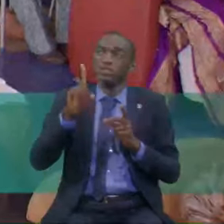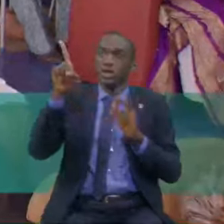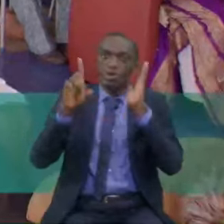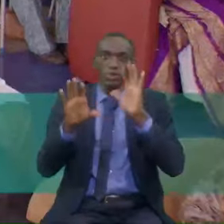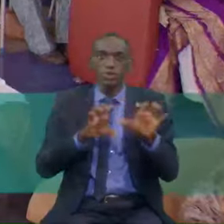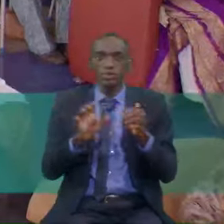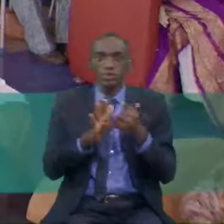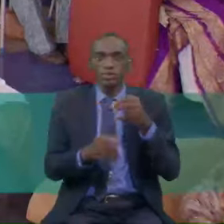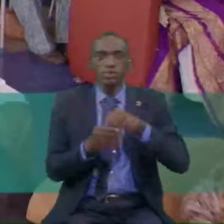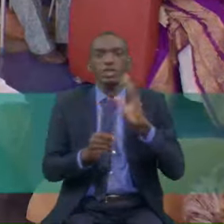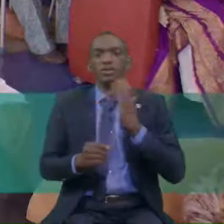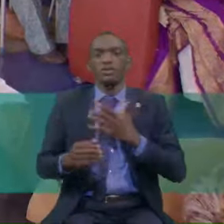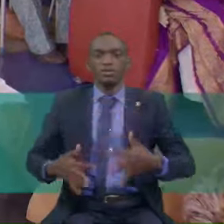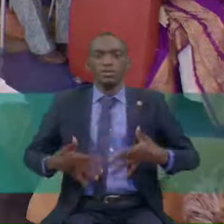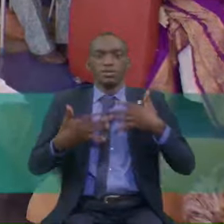vie.